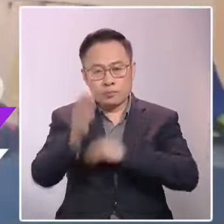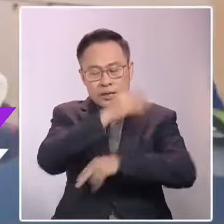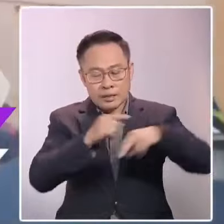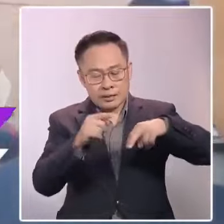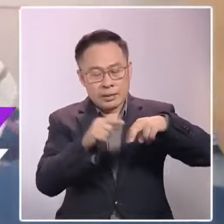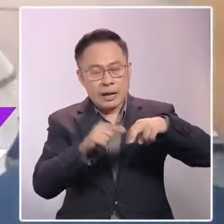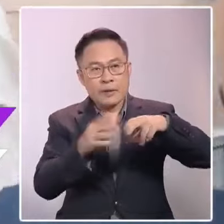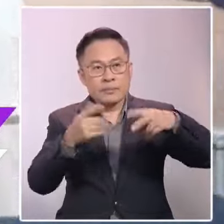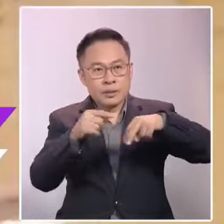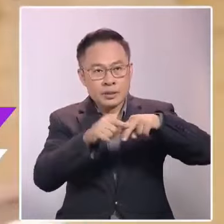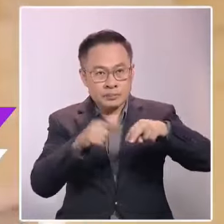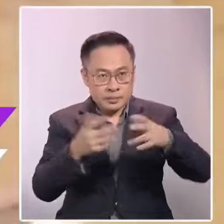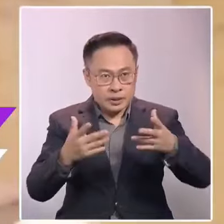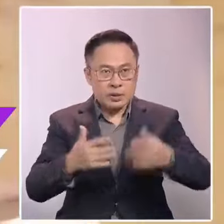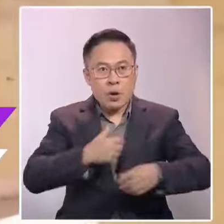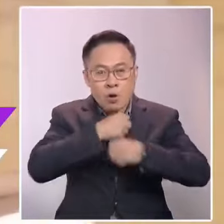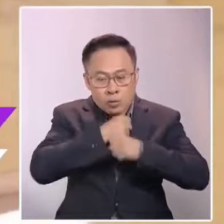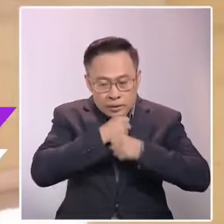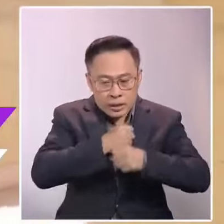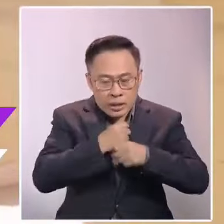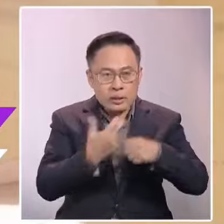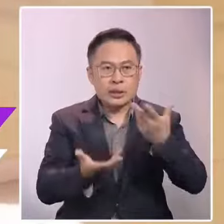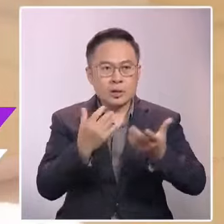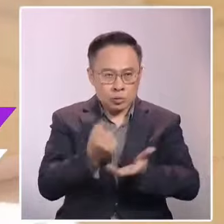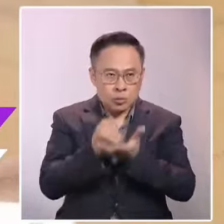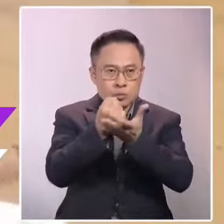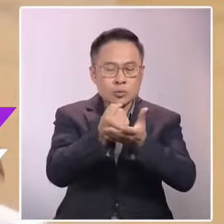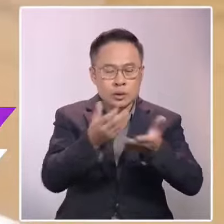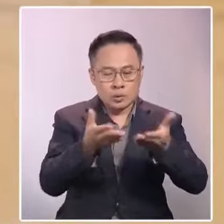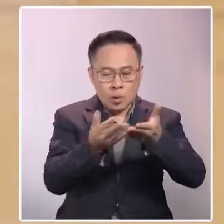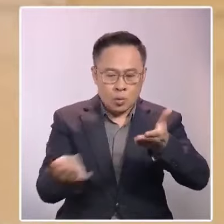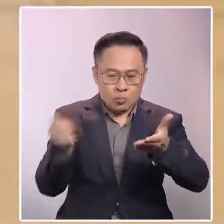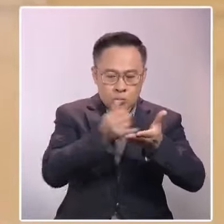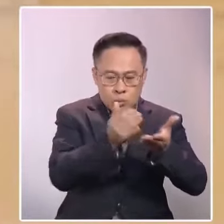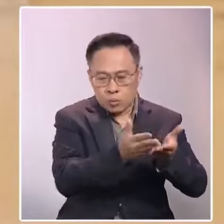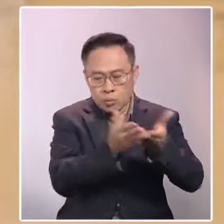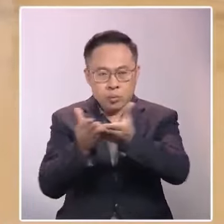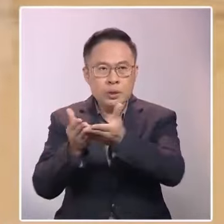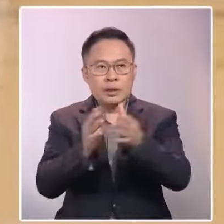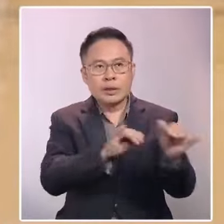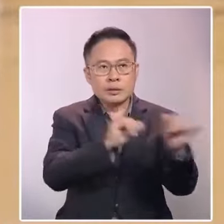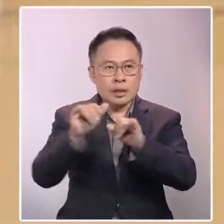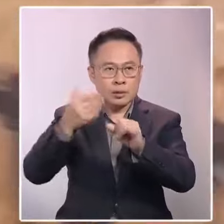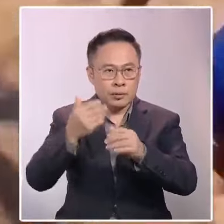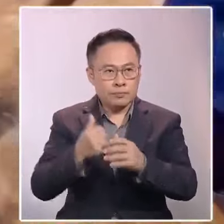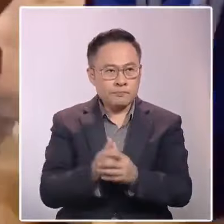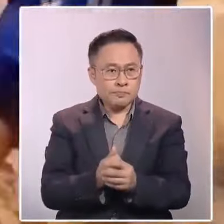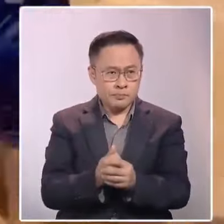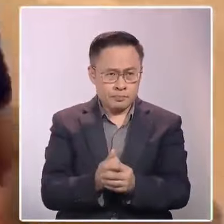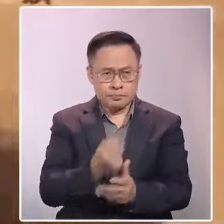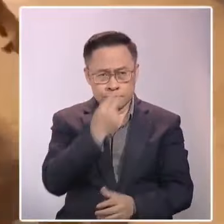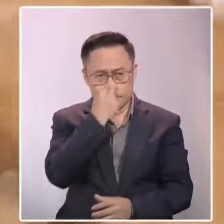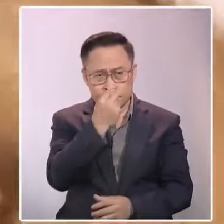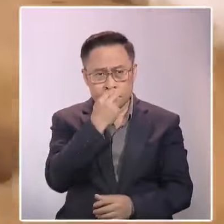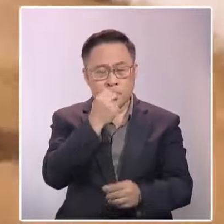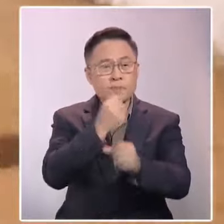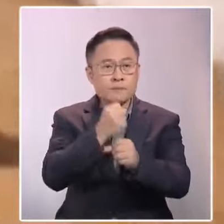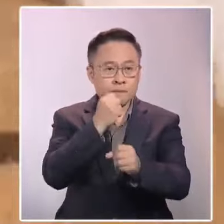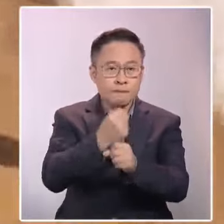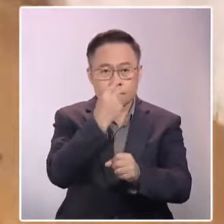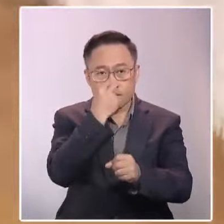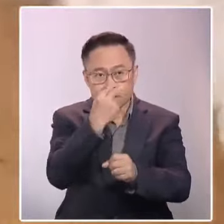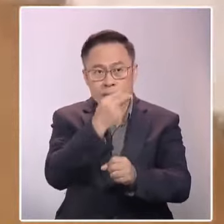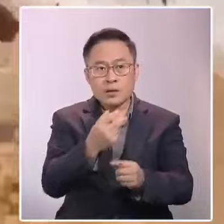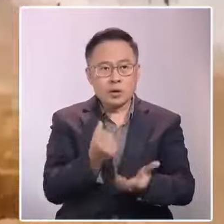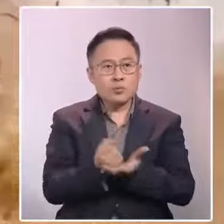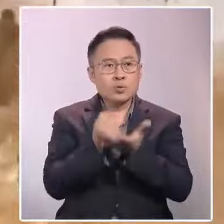ที่เห็นหน้าจอจะเป็นผู้สูงอายุนะคะก็ต้องเข้าไปช่วยเหลือกันทุกทางค่ะคือเจ้าหน้าที่กู้ภัยเนี่ยก็ได้เข้าไปอุ้มผู้พิ